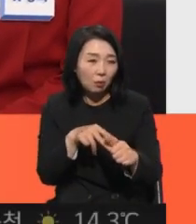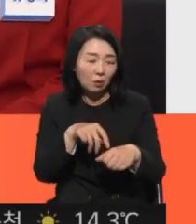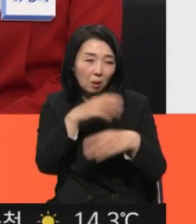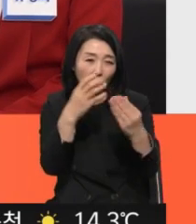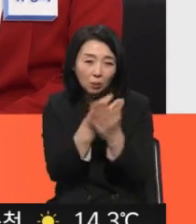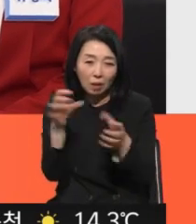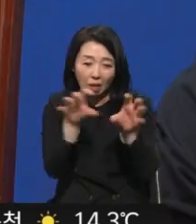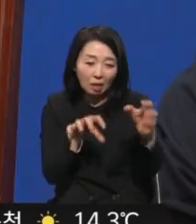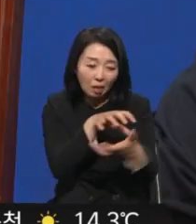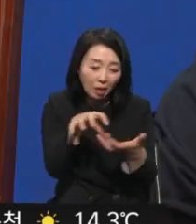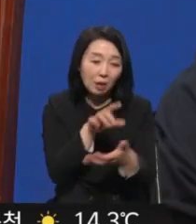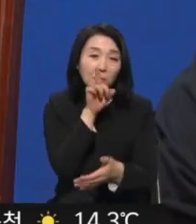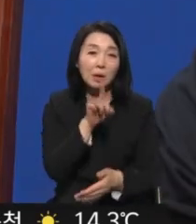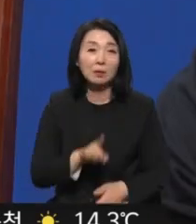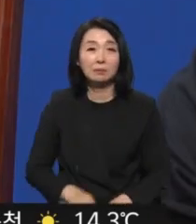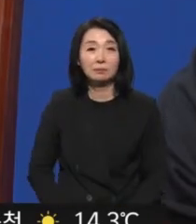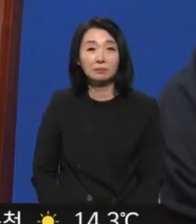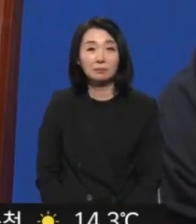비판했습니다